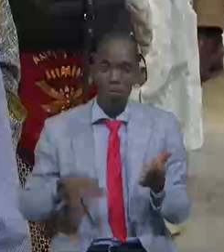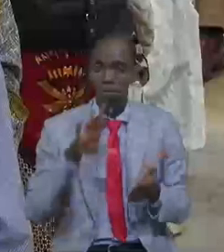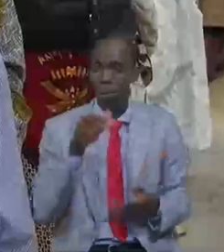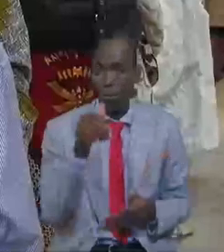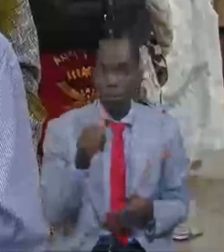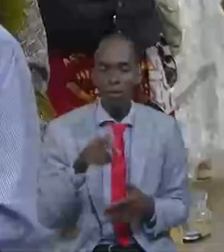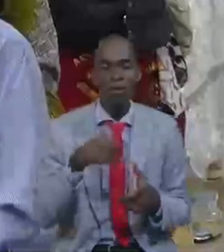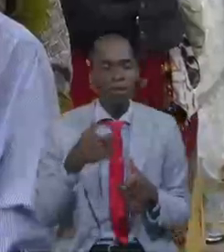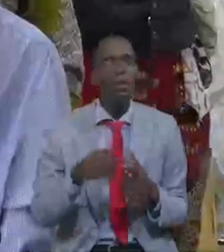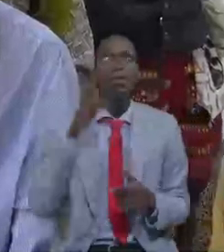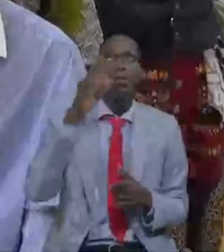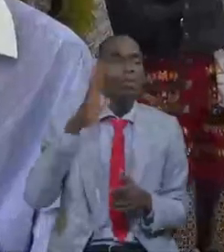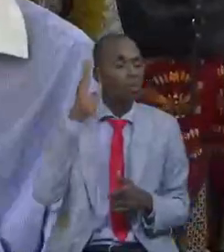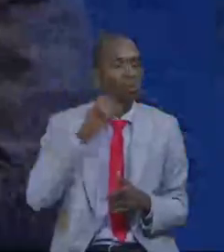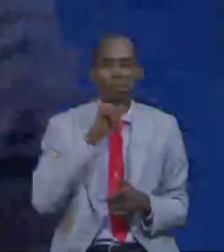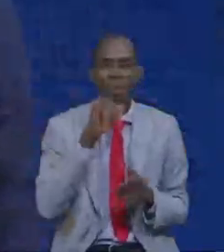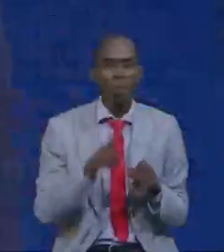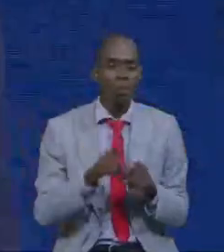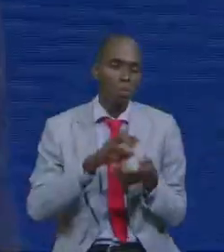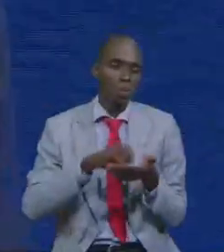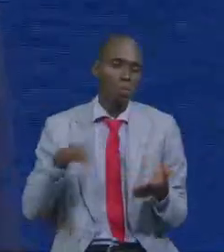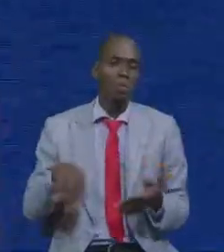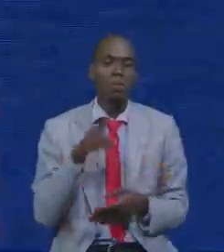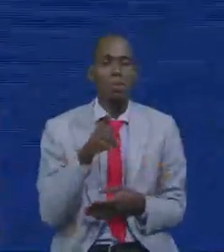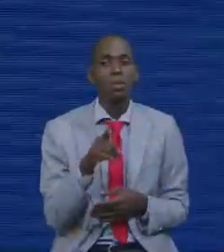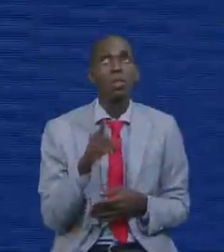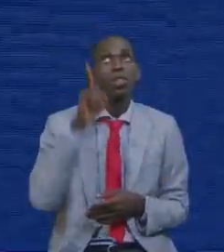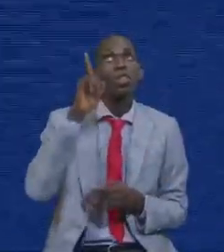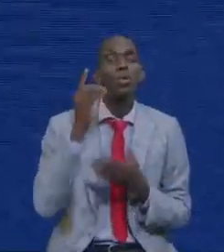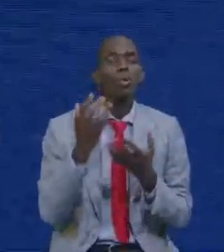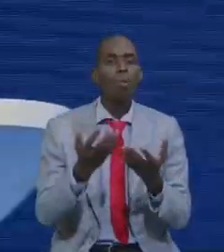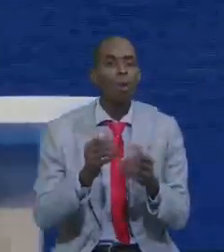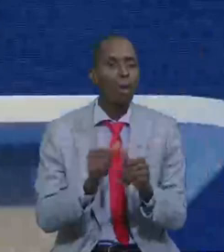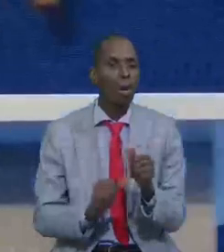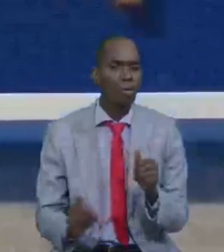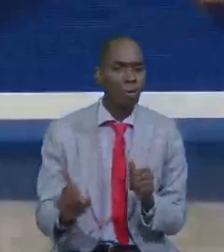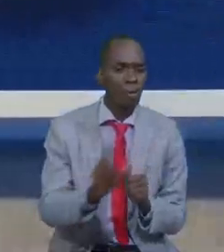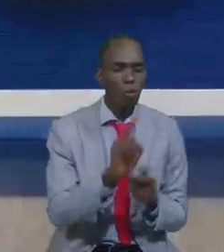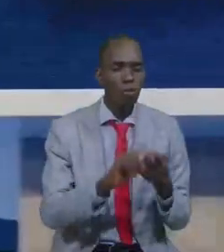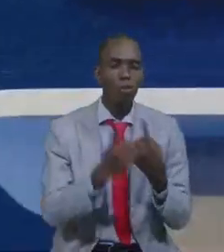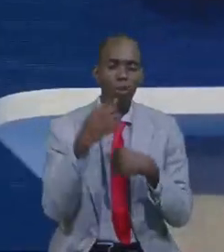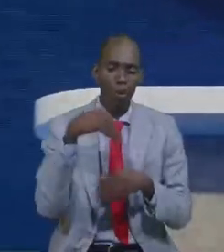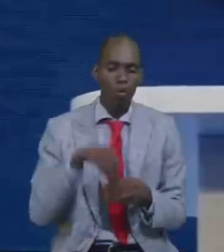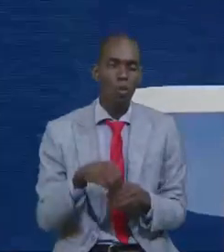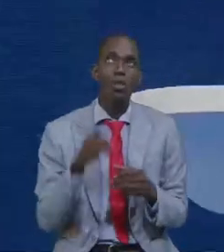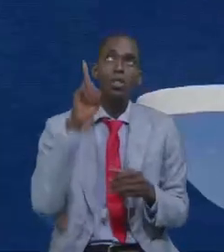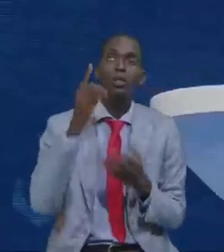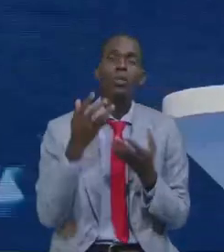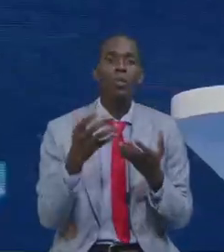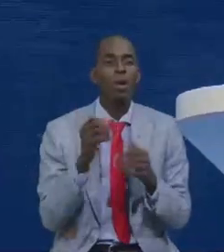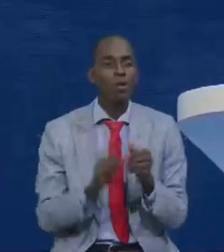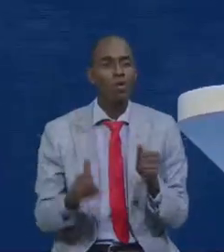Dieu ne va pas t'exclure. Il veut que tout le monde vienne. Il veut que tout le monde ait le